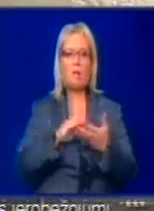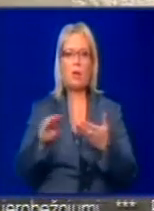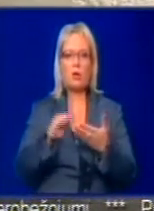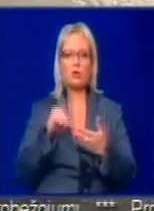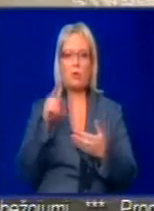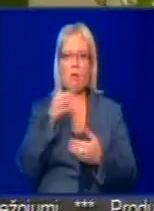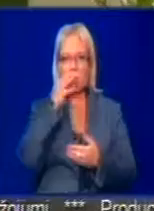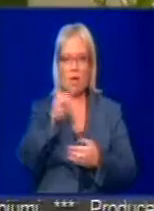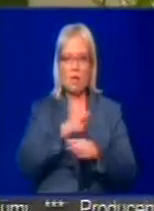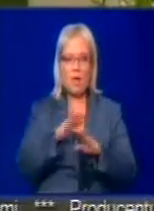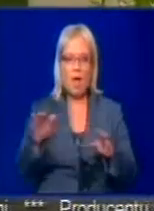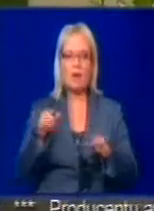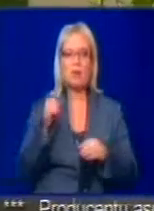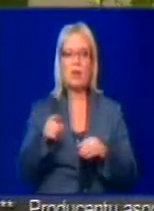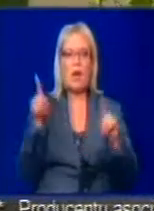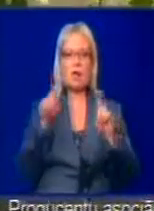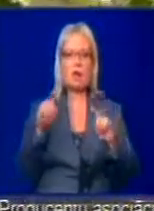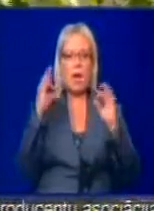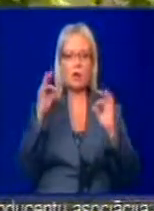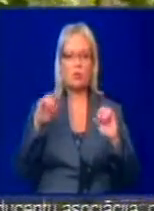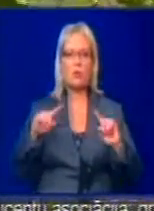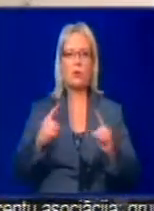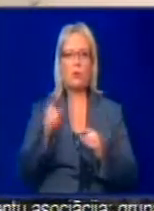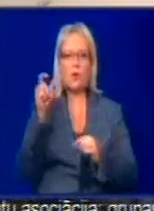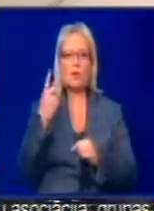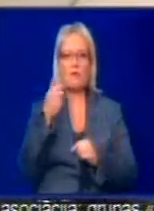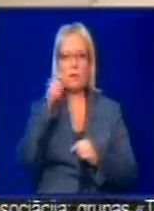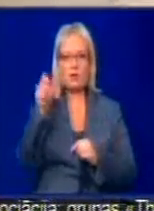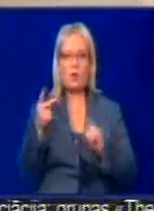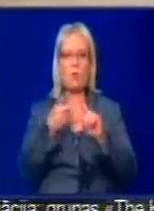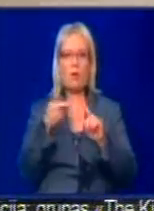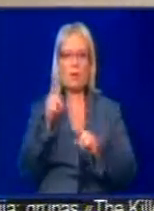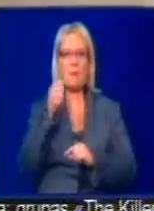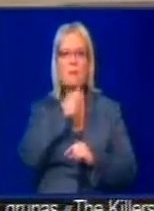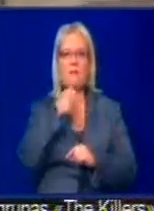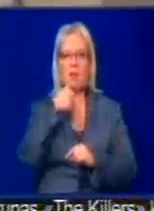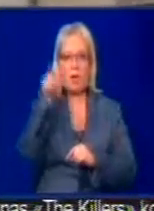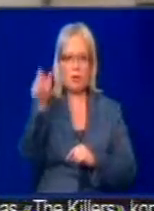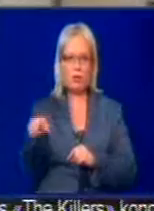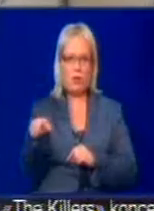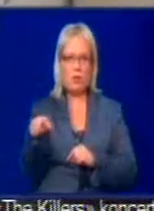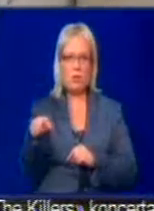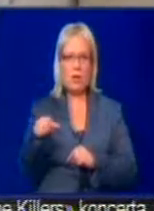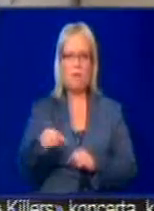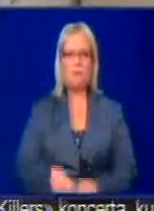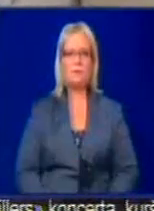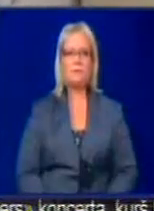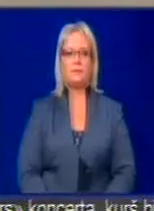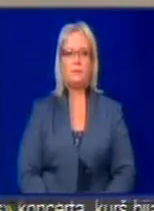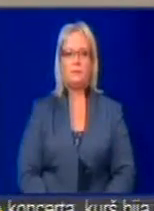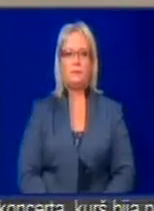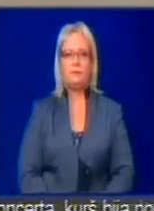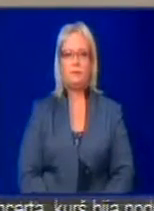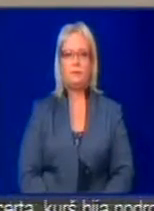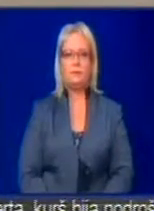to neatklāja. Jāpilst, ka šajā lietā aizdomās turētas ir divas personas, otrā persona ir privāta persona. Aigars Lazdiņš, Dainis Lācis,